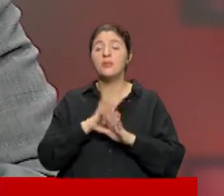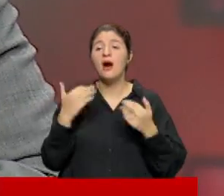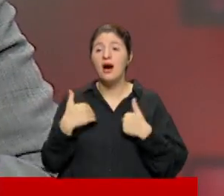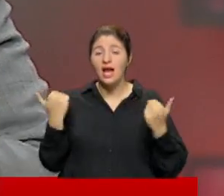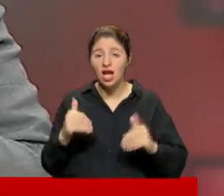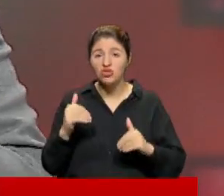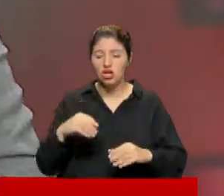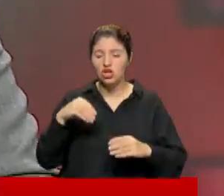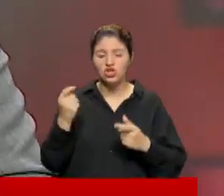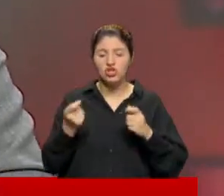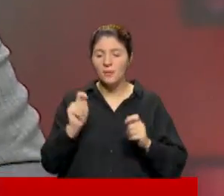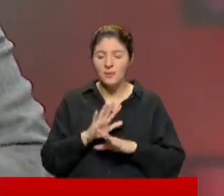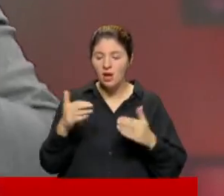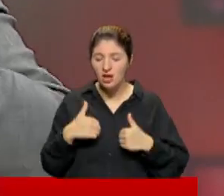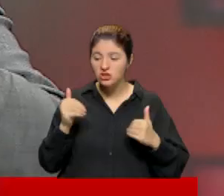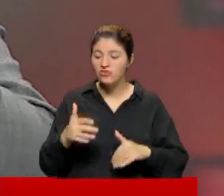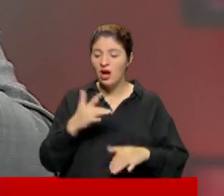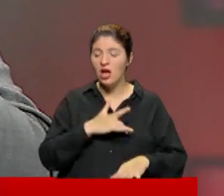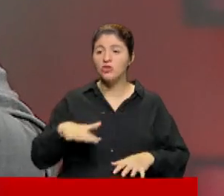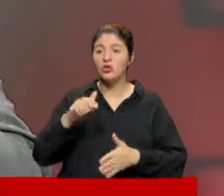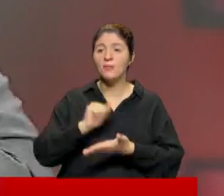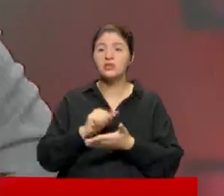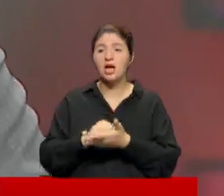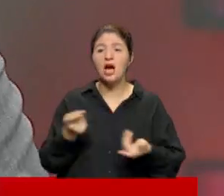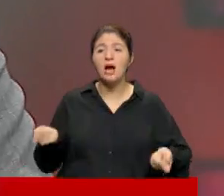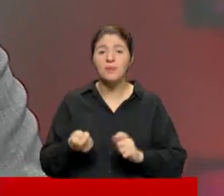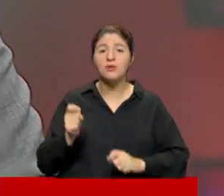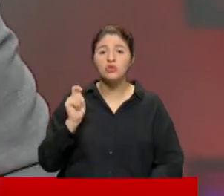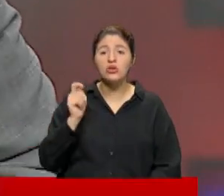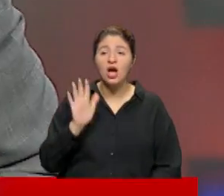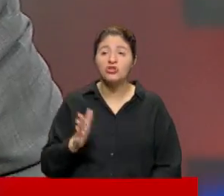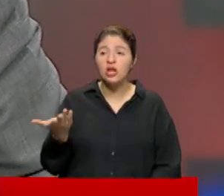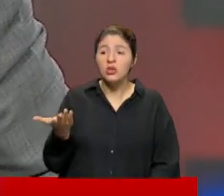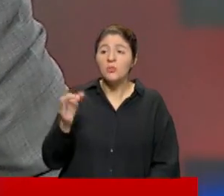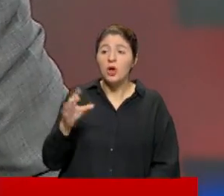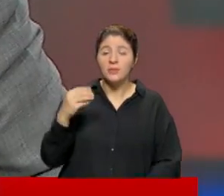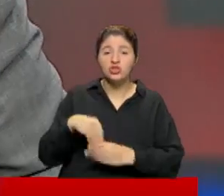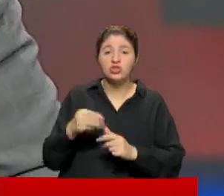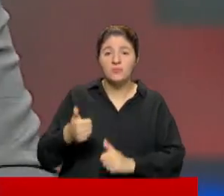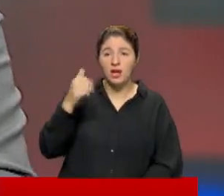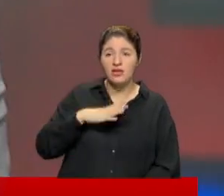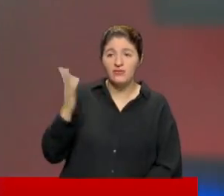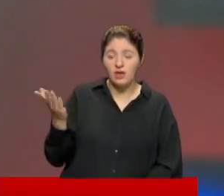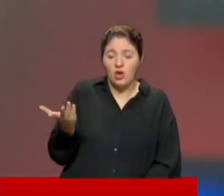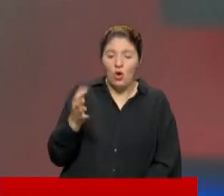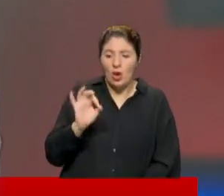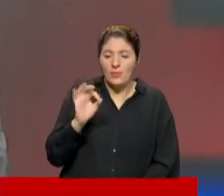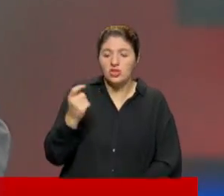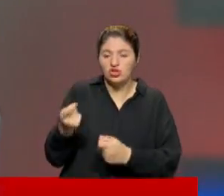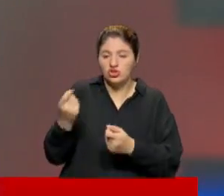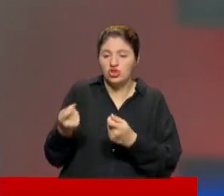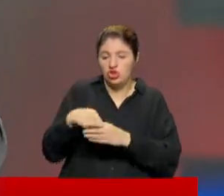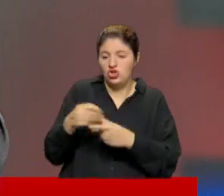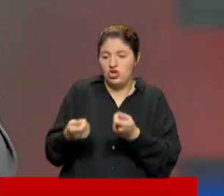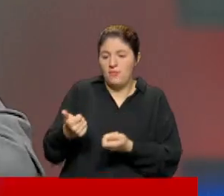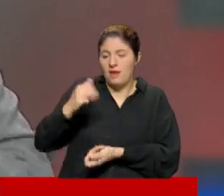gelecek iş yapamaz hale gelecek ve Anadolu basını Kapanmak zorunda kalacak işte böyle bir İçişleri Bakanı var öyle bir İçişleri Bakanı var